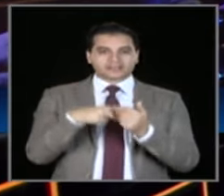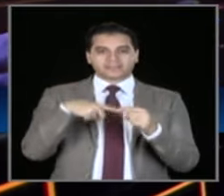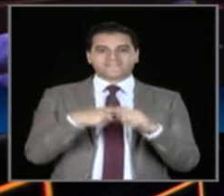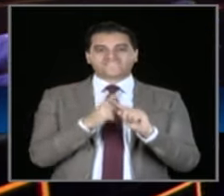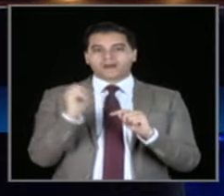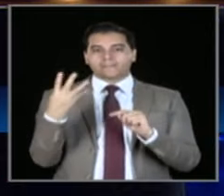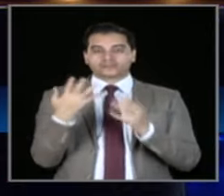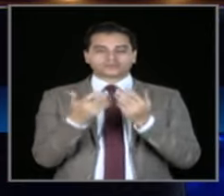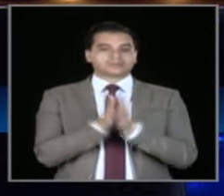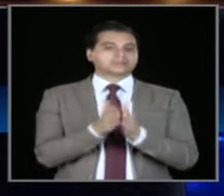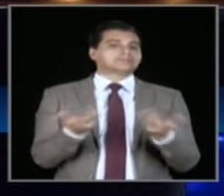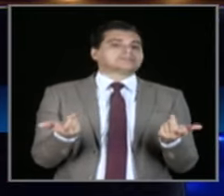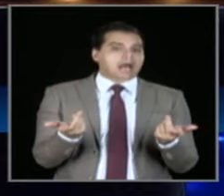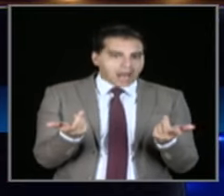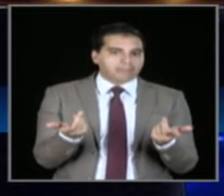14؟